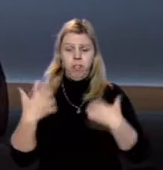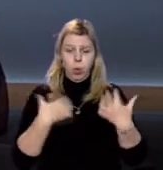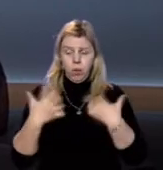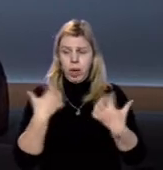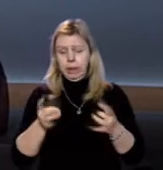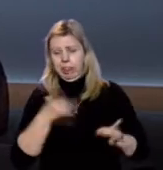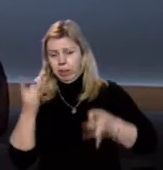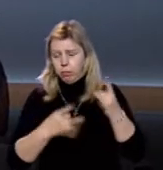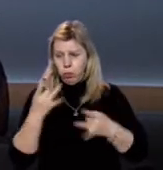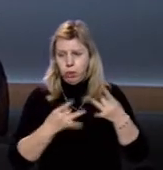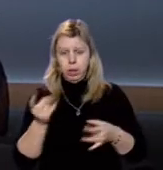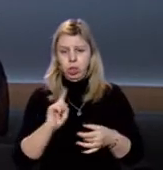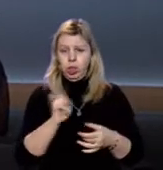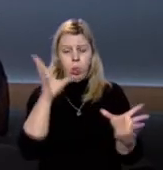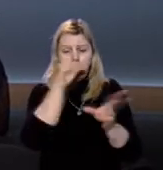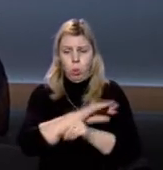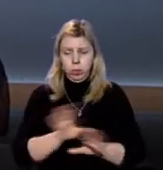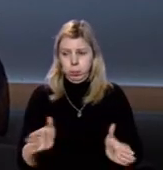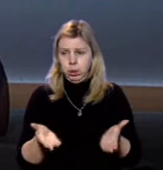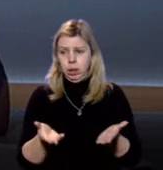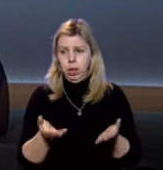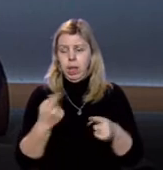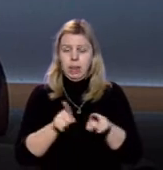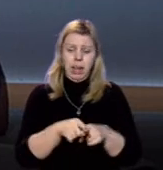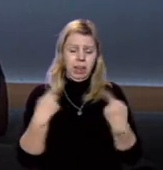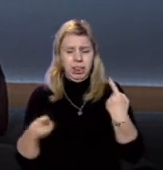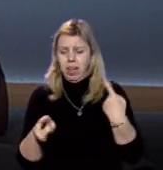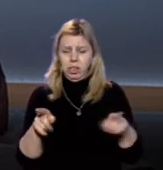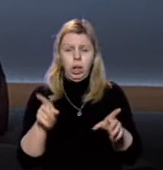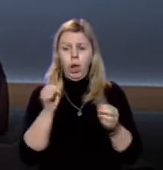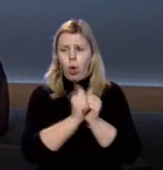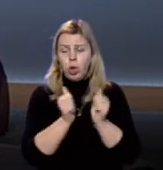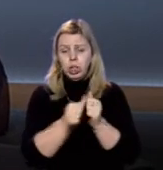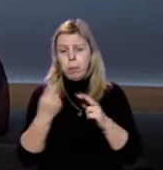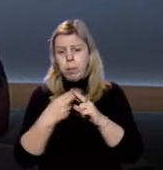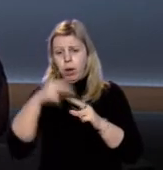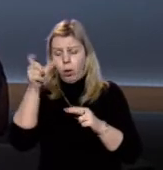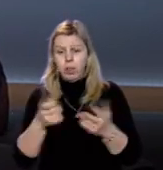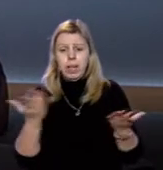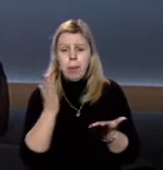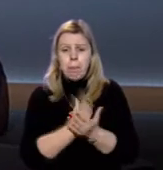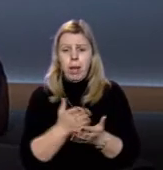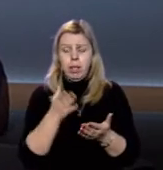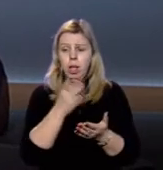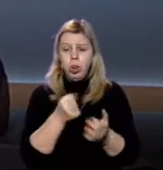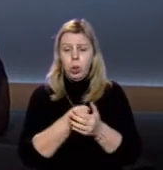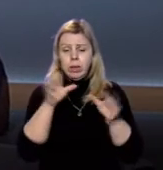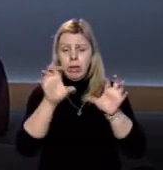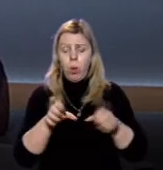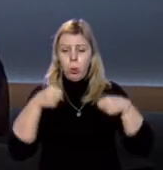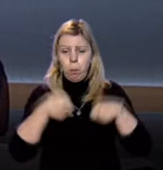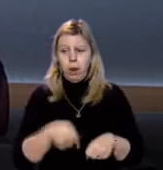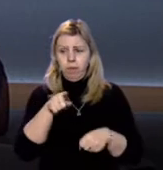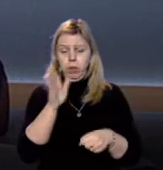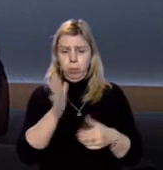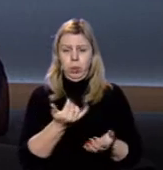хвилюватися, нервувати, що не встигли. Так чи інакше, якщо кожен пільговик, який має на це відповідно до закону право, він